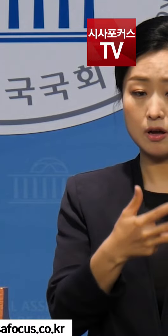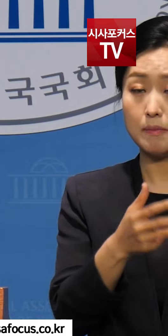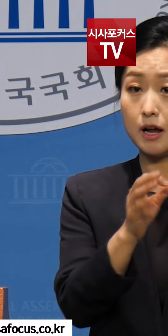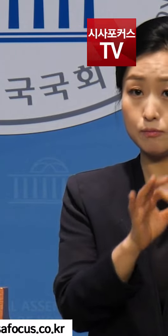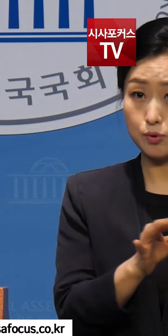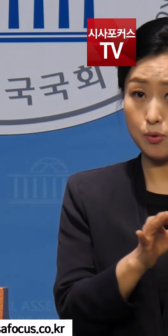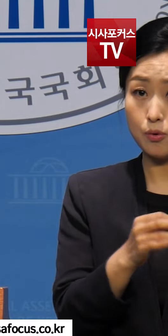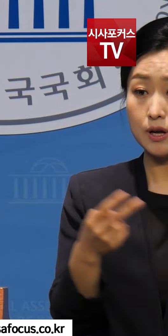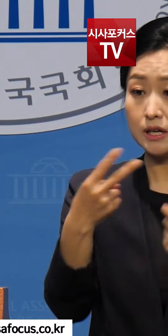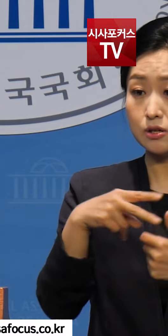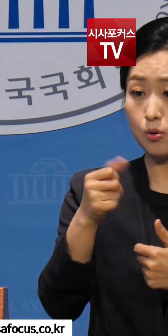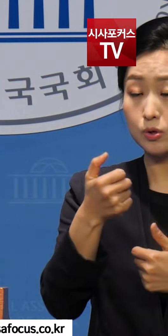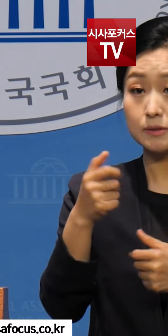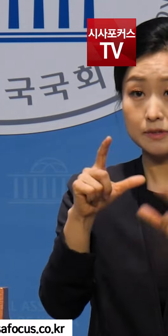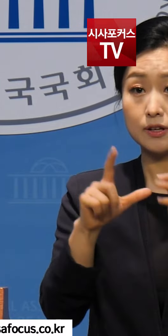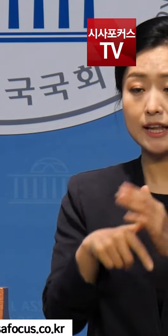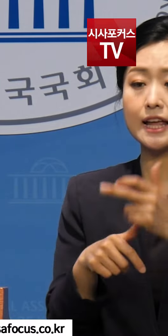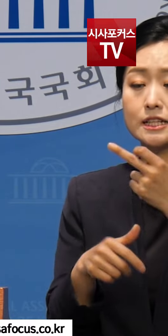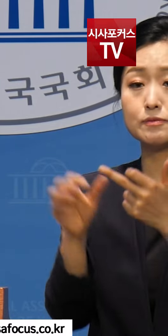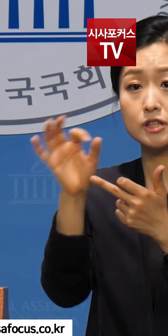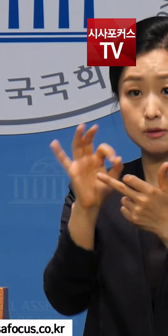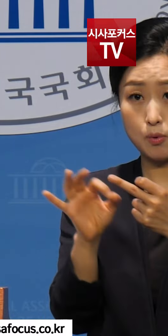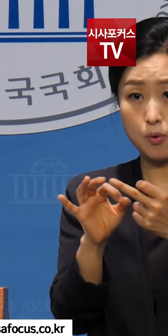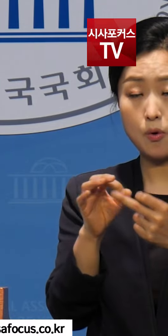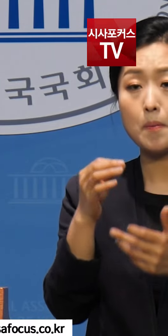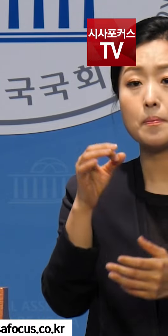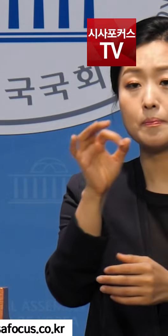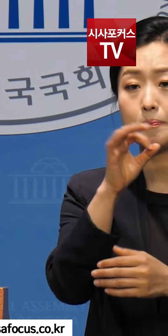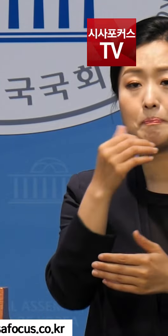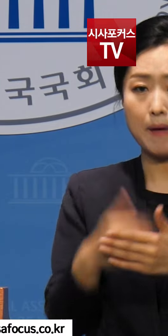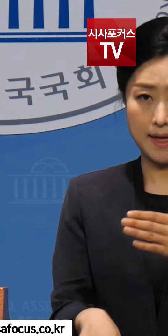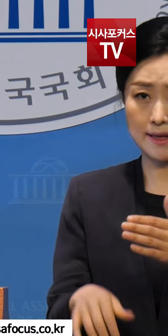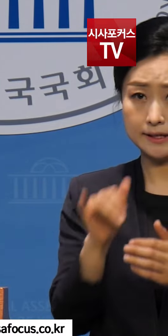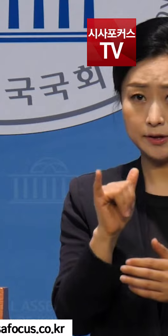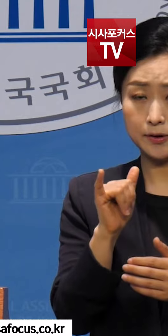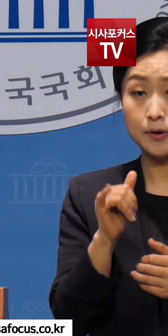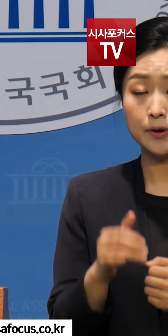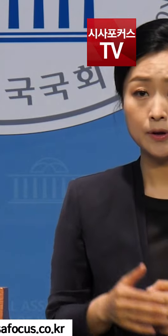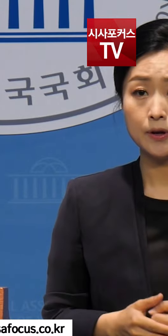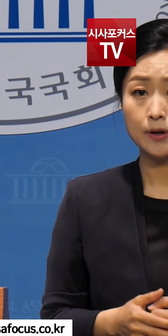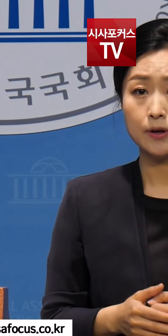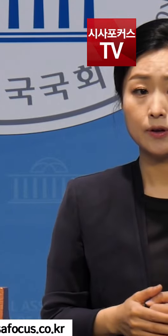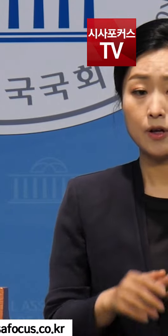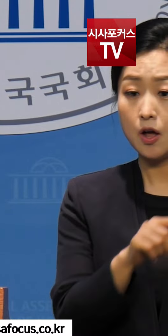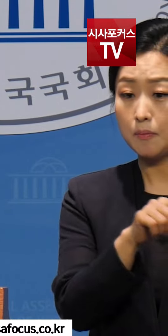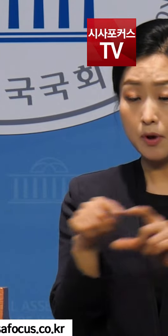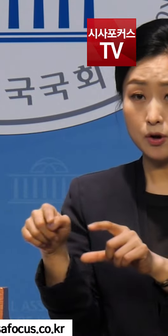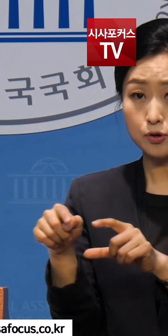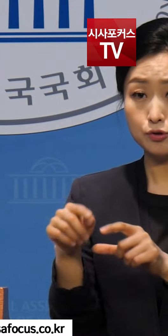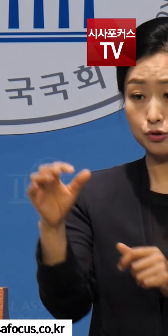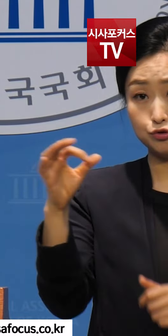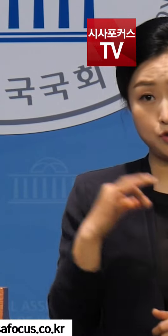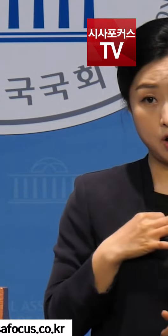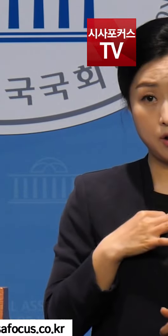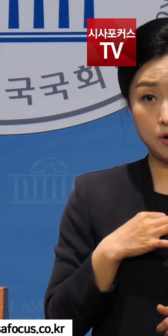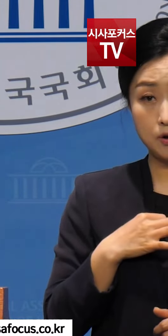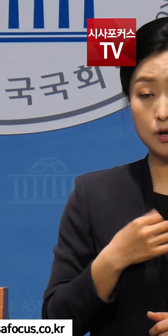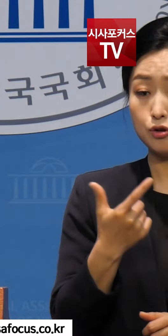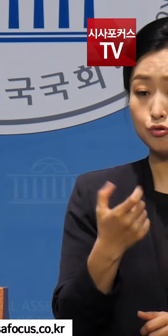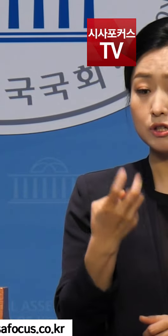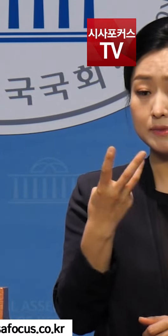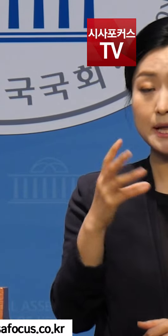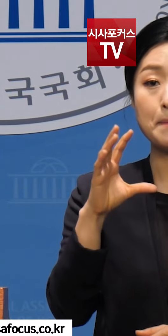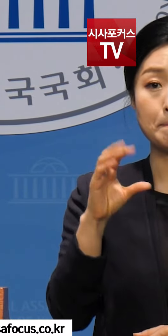2050년 신규 수급자는 17% 삭감합니다 2024년 기준으로 월평균 수령액은 약